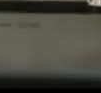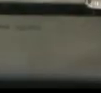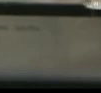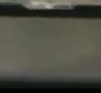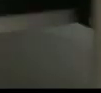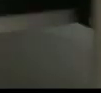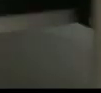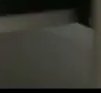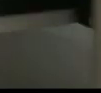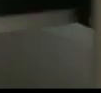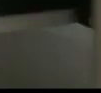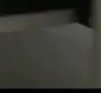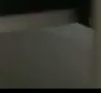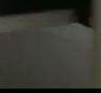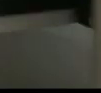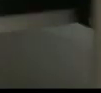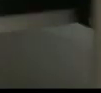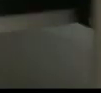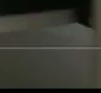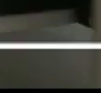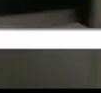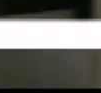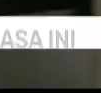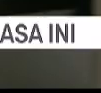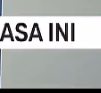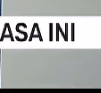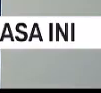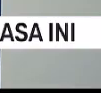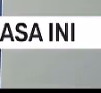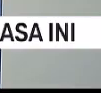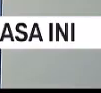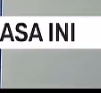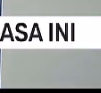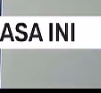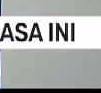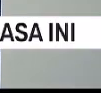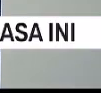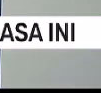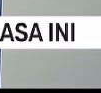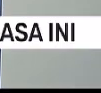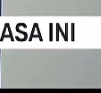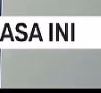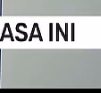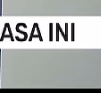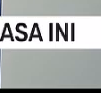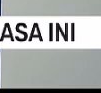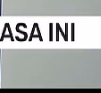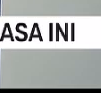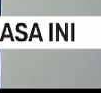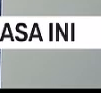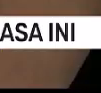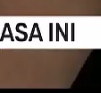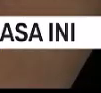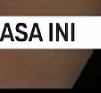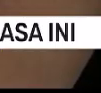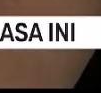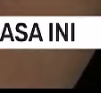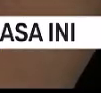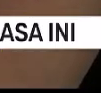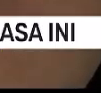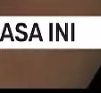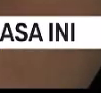Pelan sokongan bekalan vaksin COVID-19 menanti jika penggunaan AstraZeneca ditangguh.